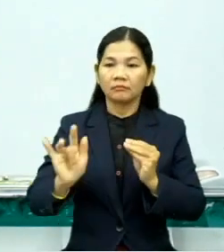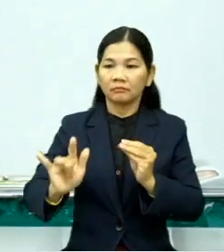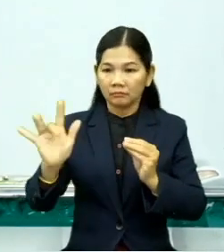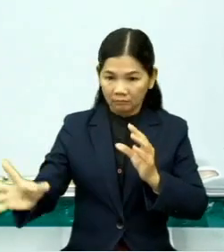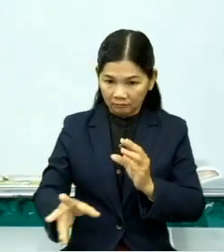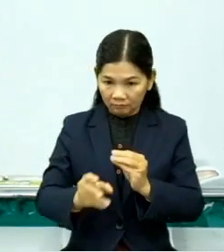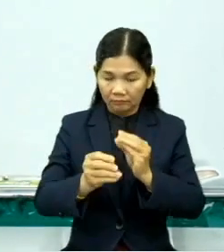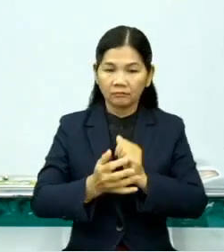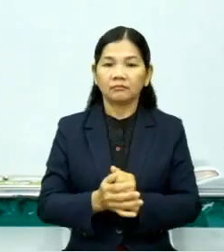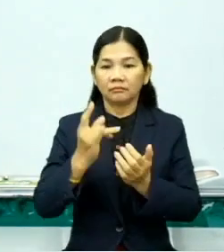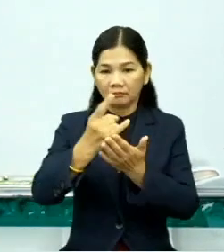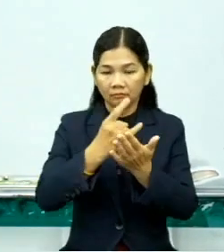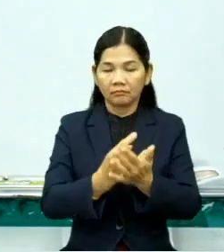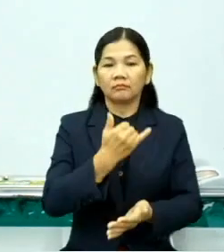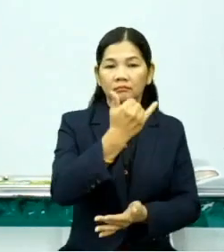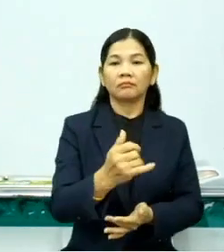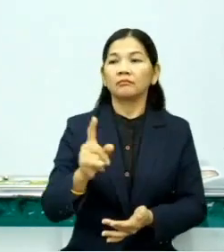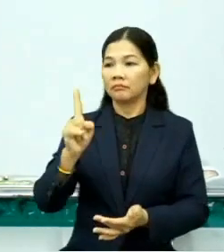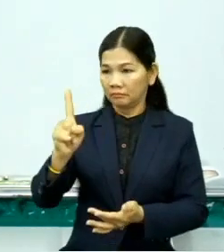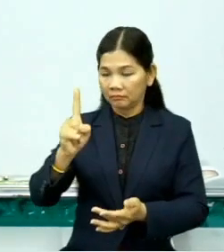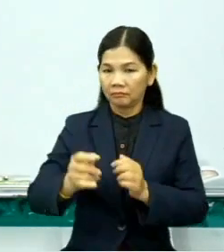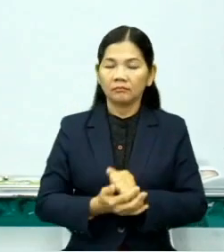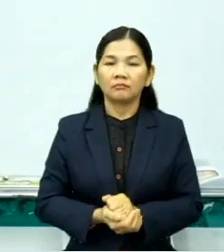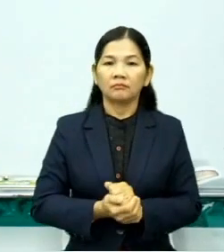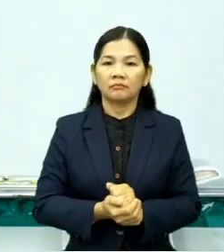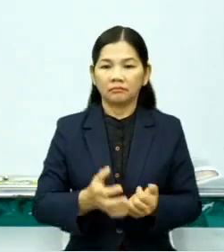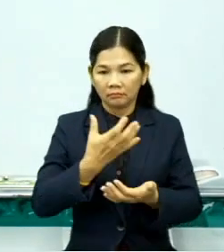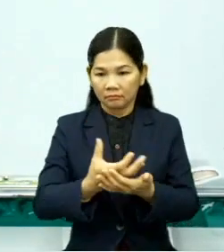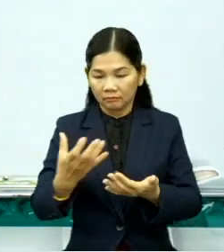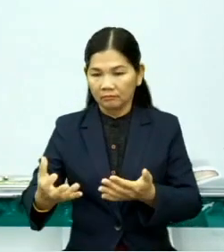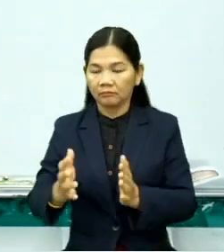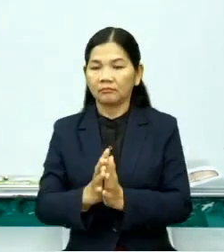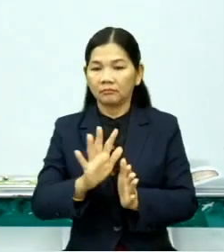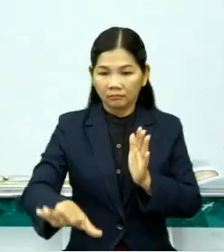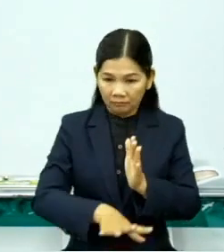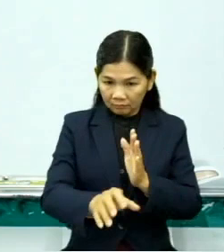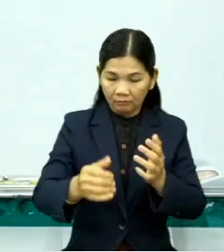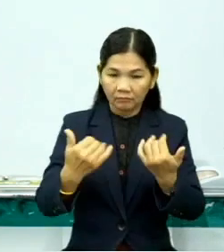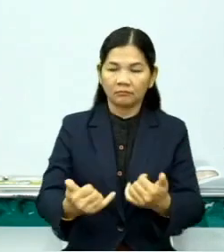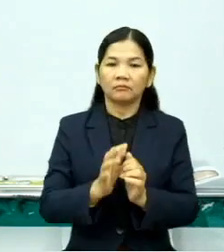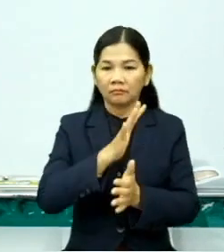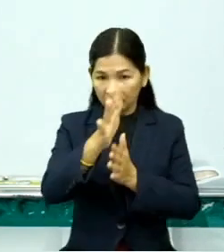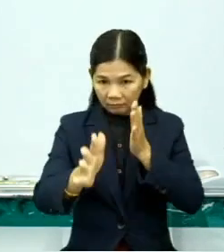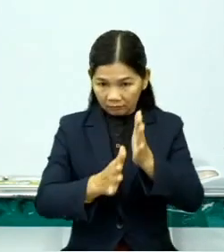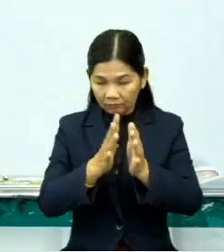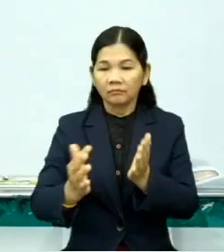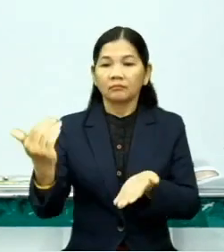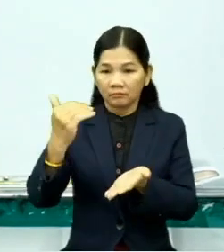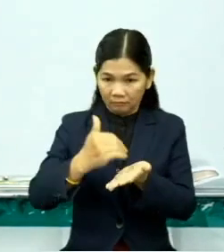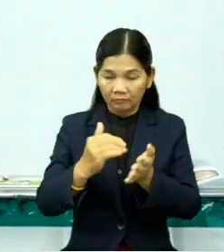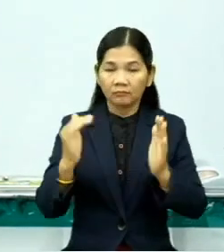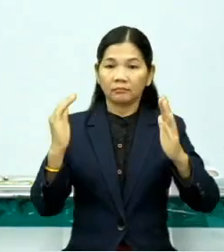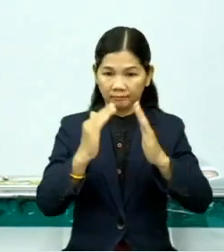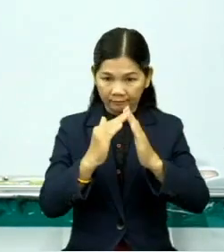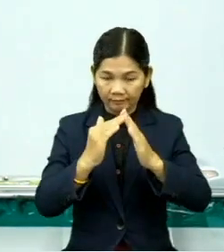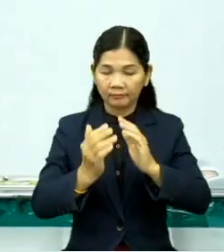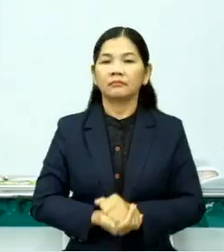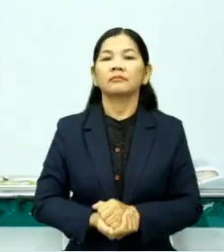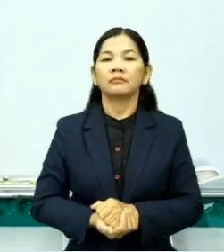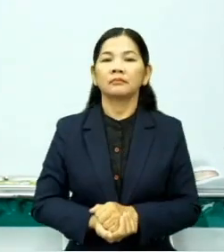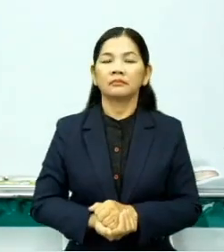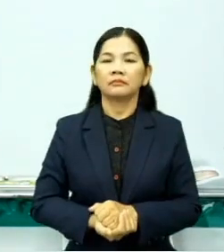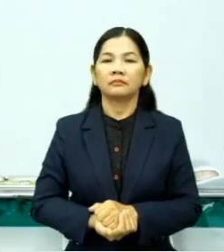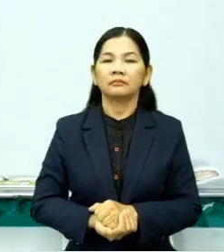cứ chà mê riêng tì học sập muối chà ốp bà con đừng trầy khả mài chẳng con ăn ạ tập bọc này bằng thaym nơi tèo tiên là con